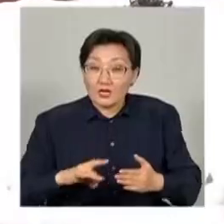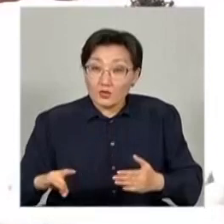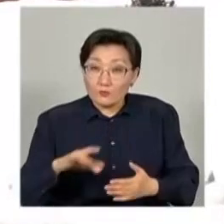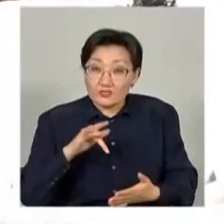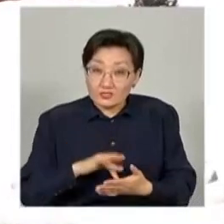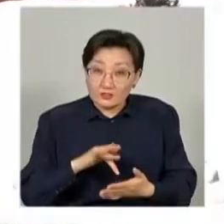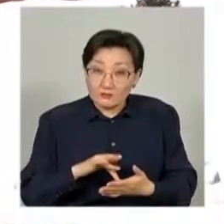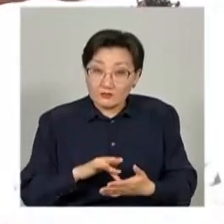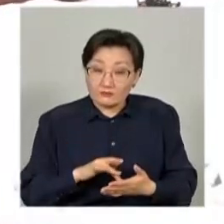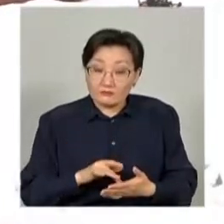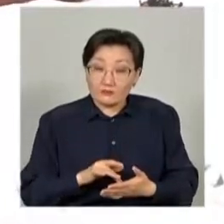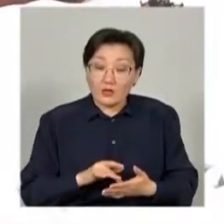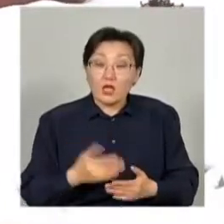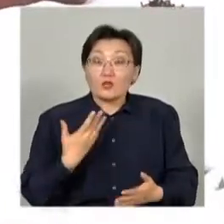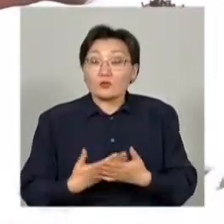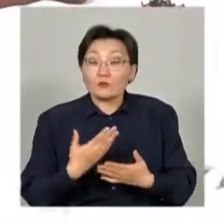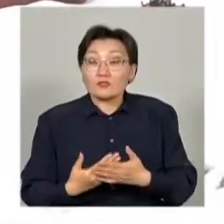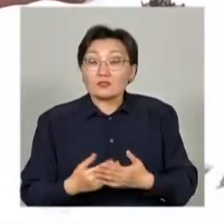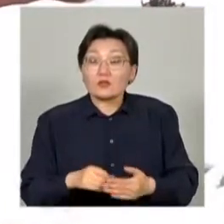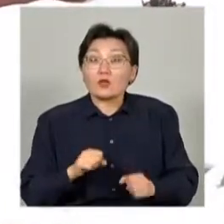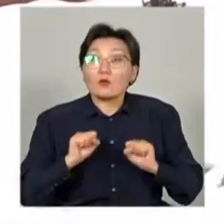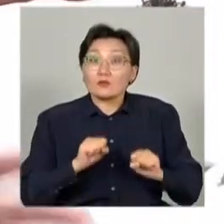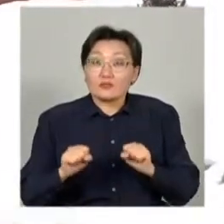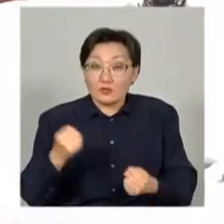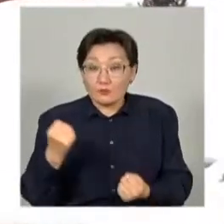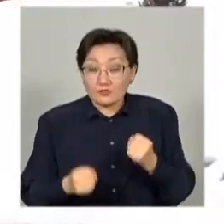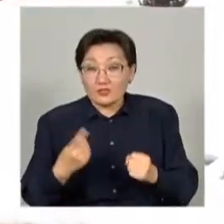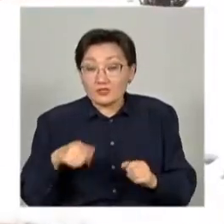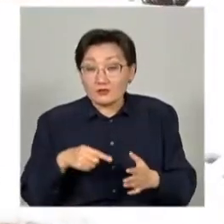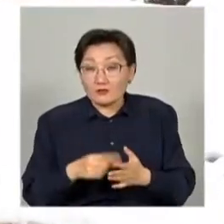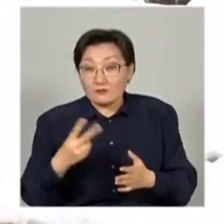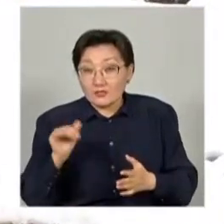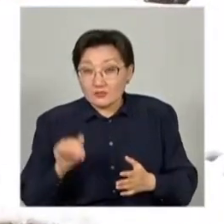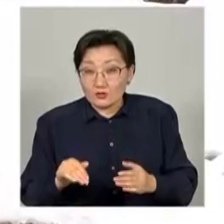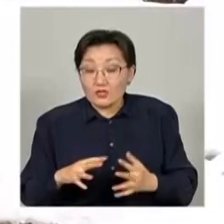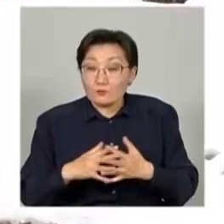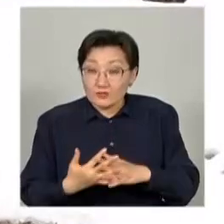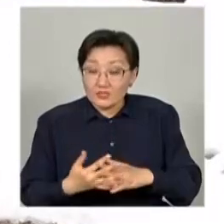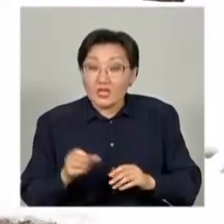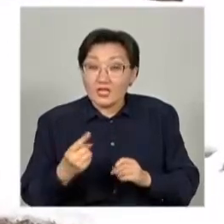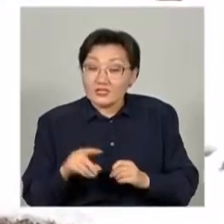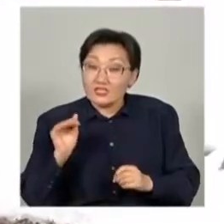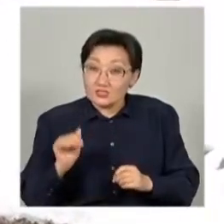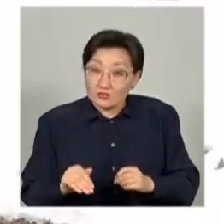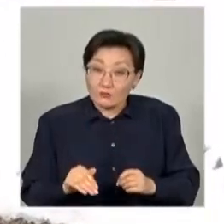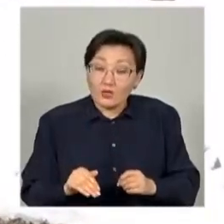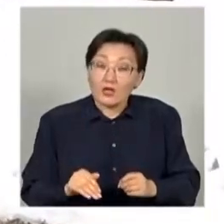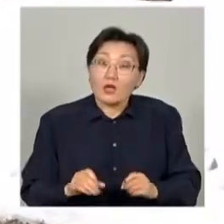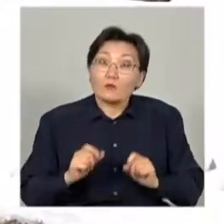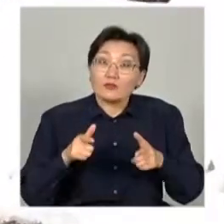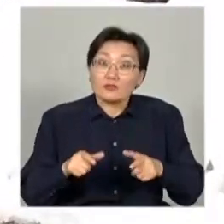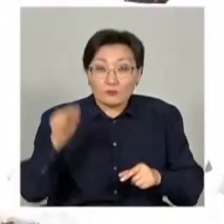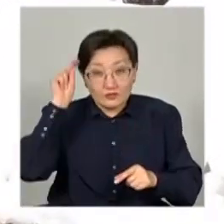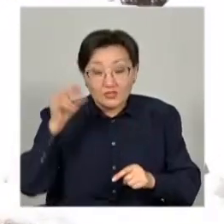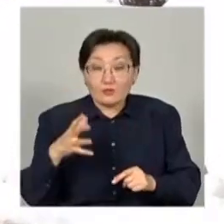центре. Например, страховка на машину в городе стоит 20 тысяч, в сельском округе 11 тысяч. Поступление на учебу в